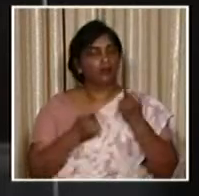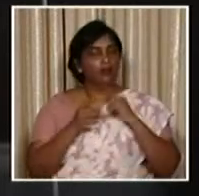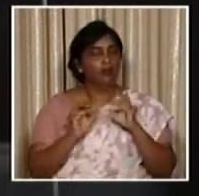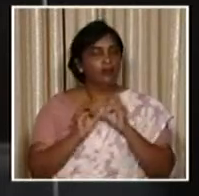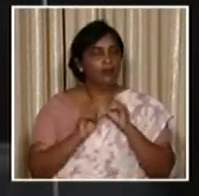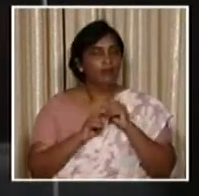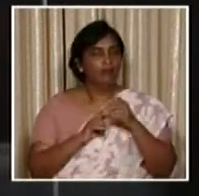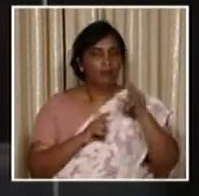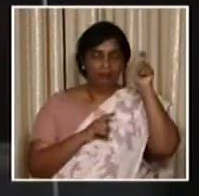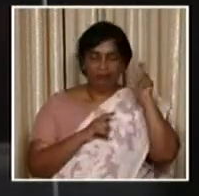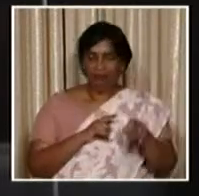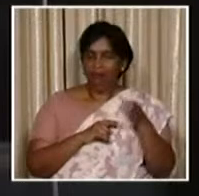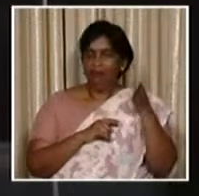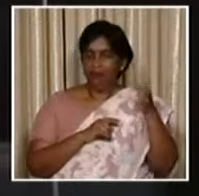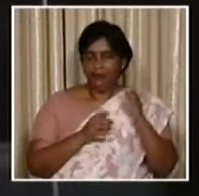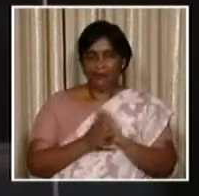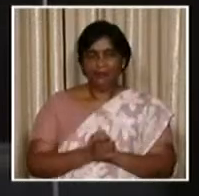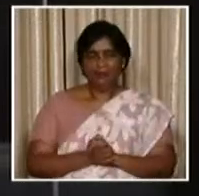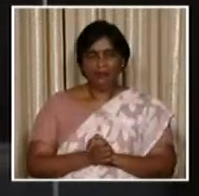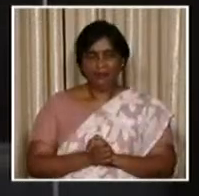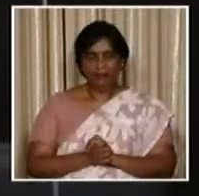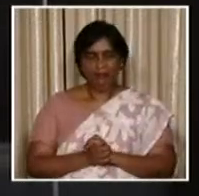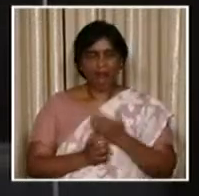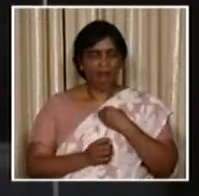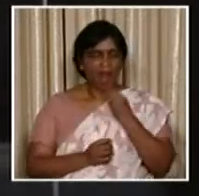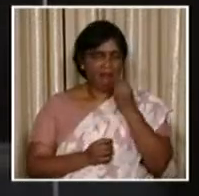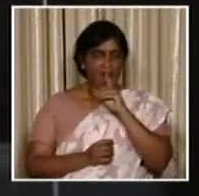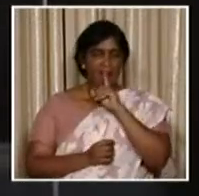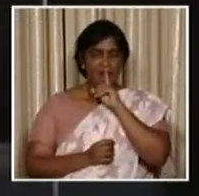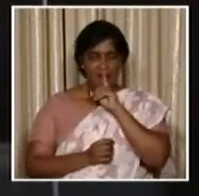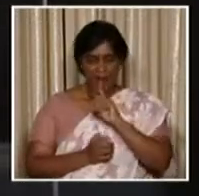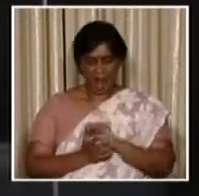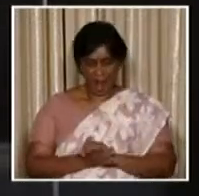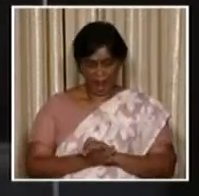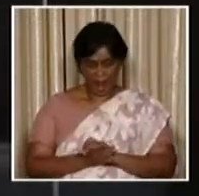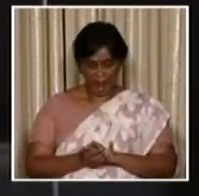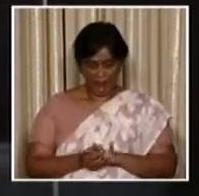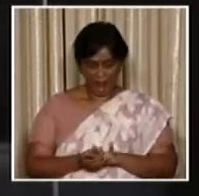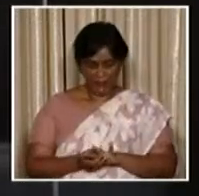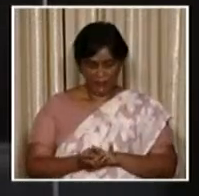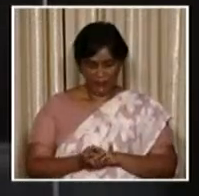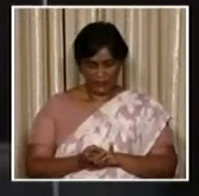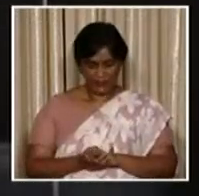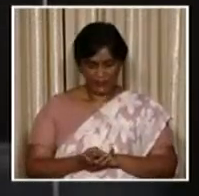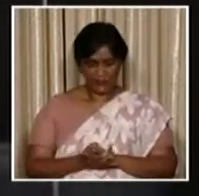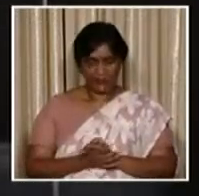bonifas perra ke carte ega na. Mampu dah katakan doa ni.